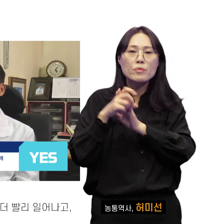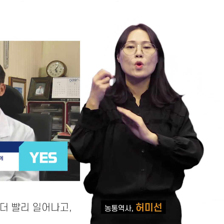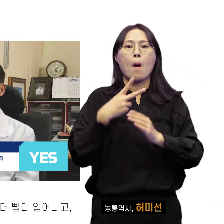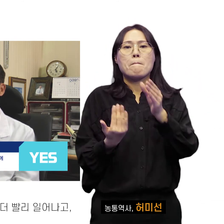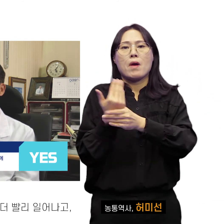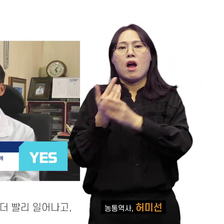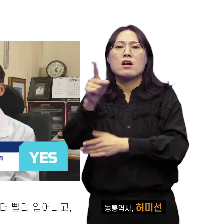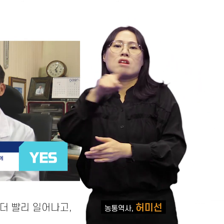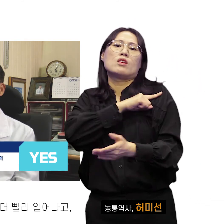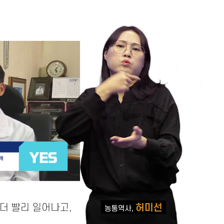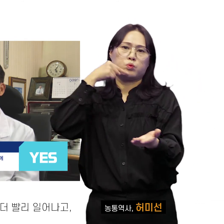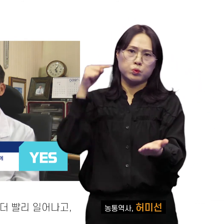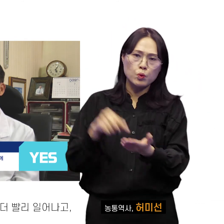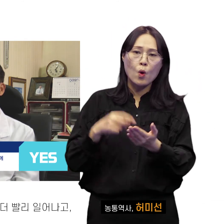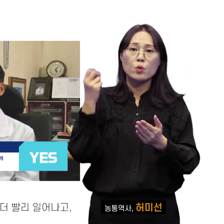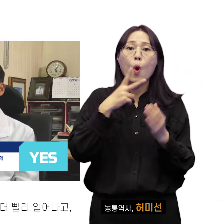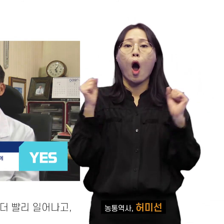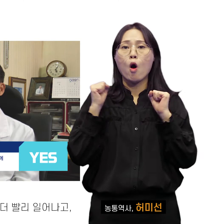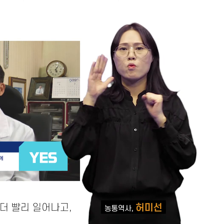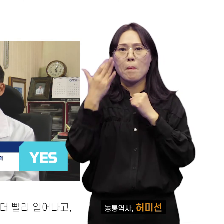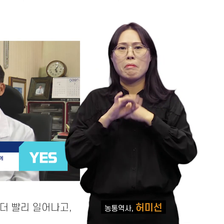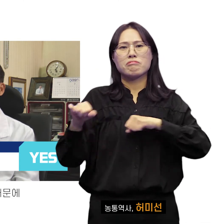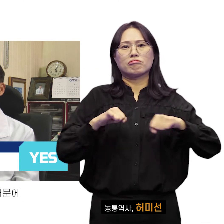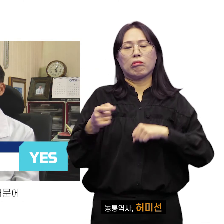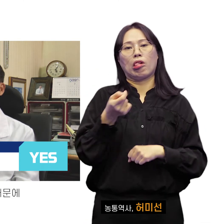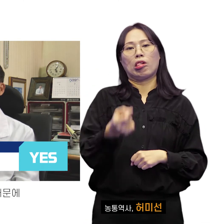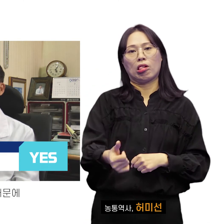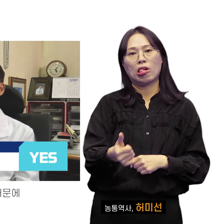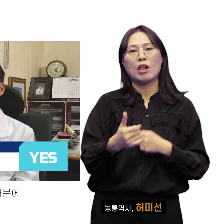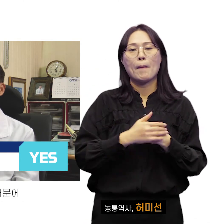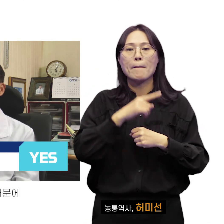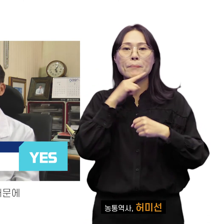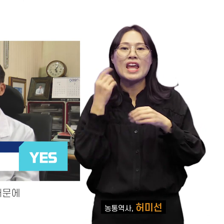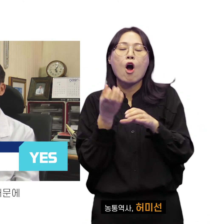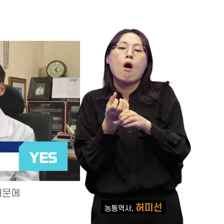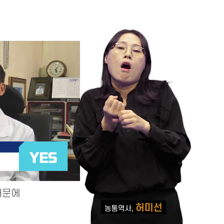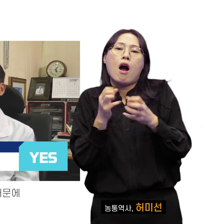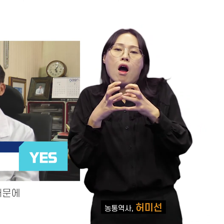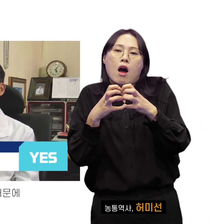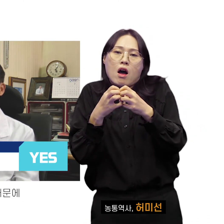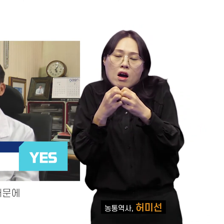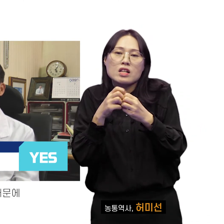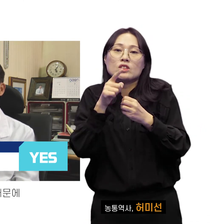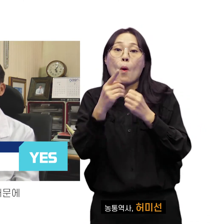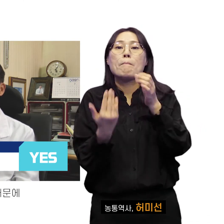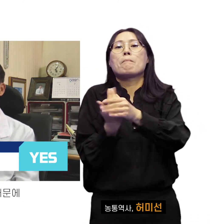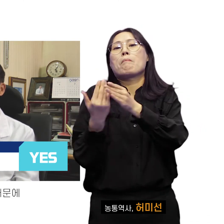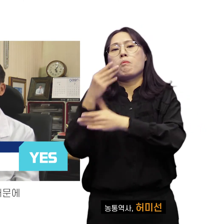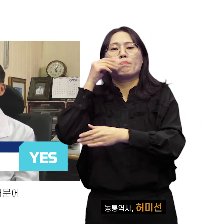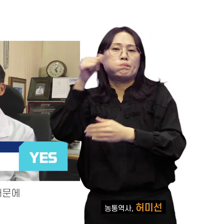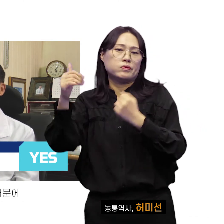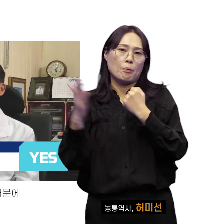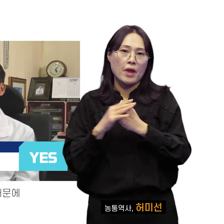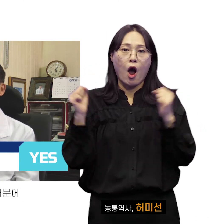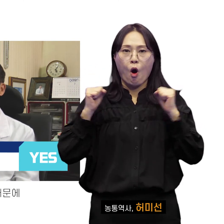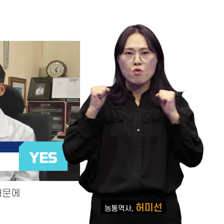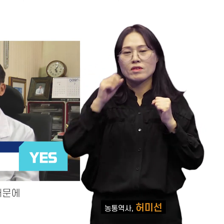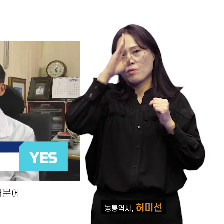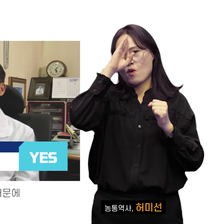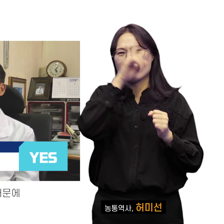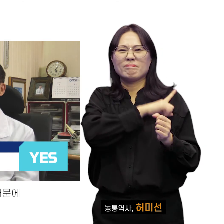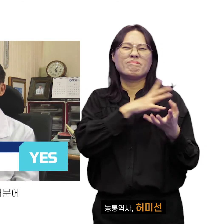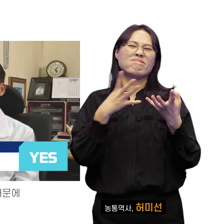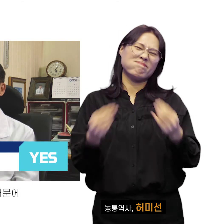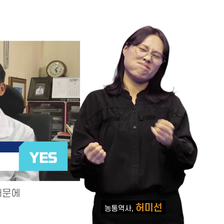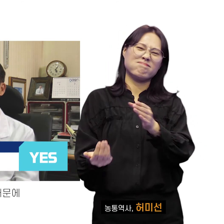혈압이 높으신 분들한테 혈관 수축이 더 빨리 일어나고, 또한 겨울철이 되면 움직임이 적기 때문에 혈전증 같은 것이